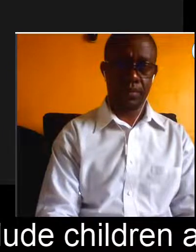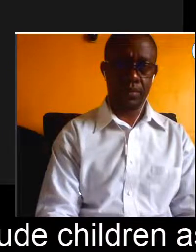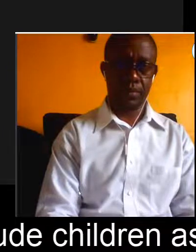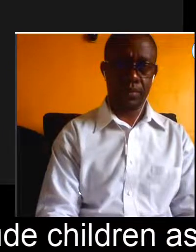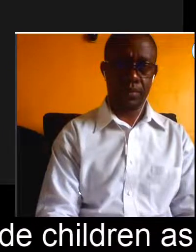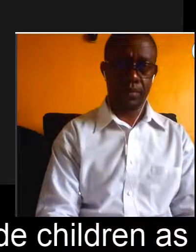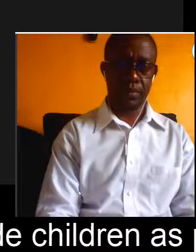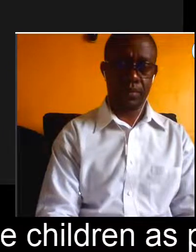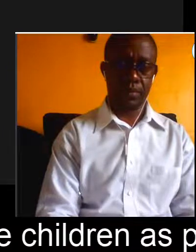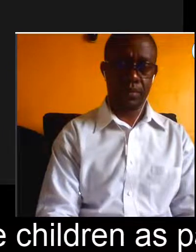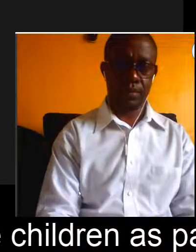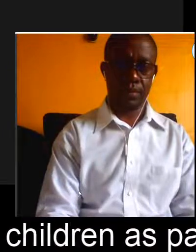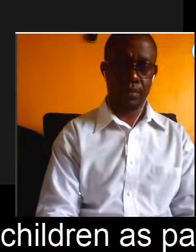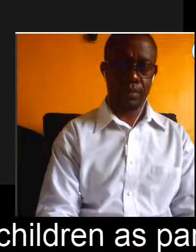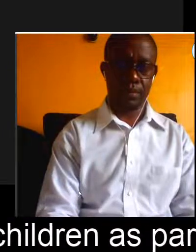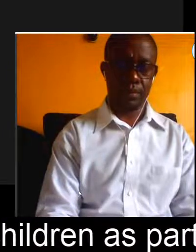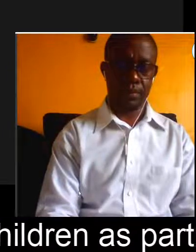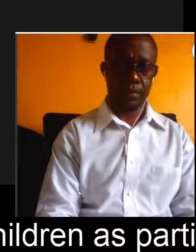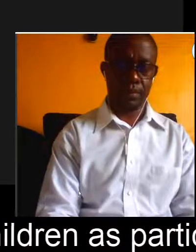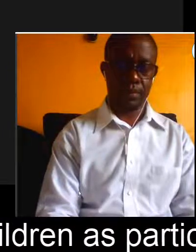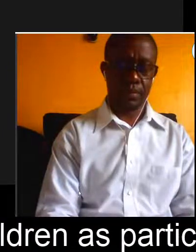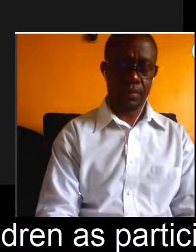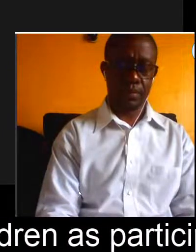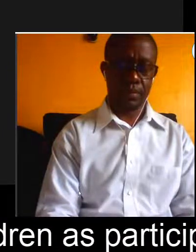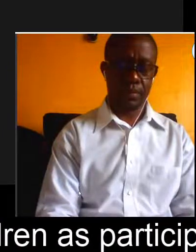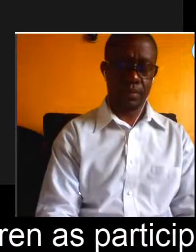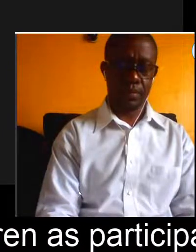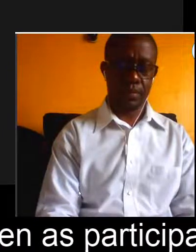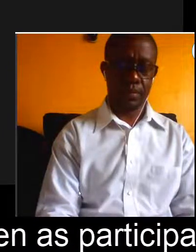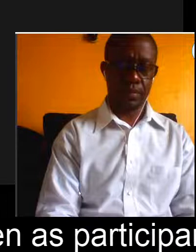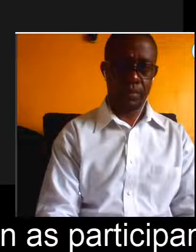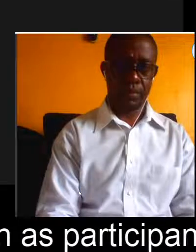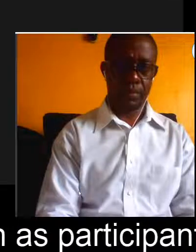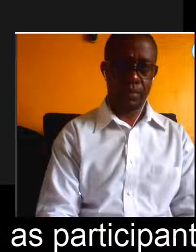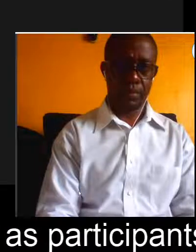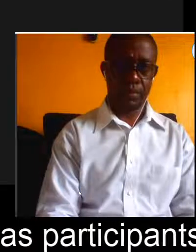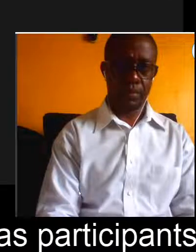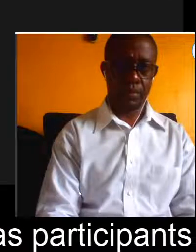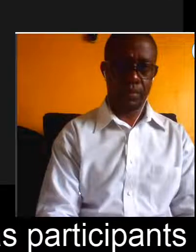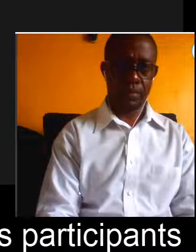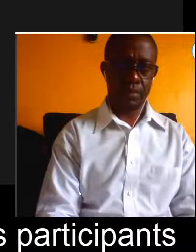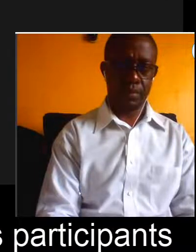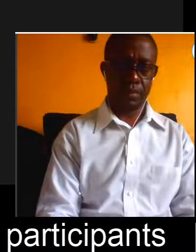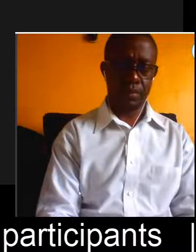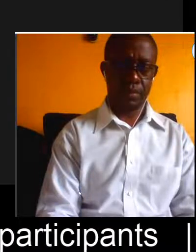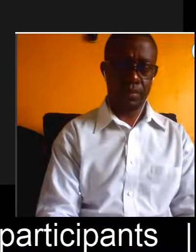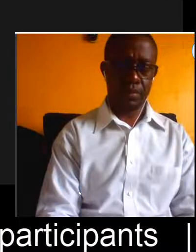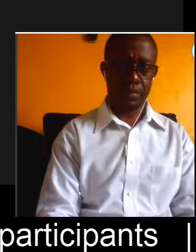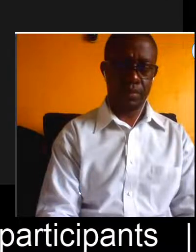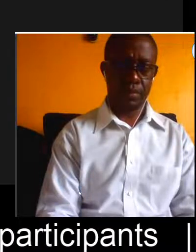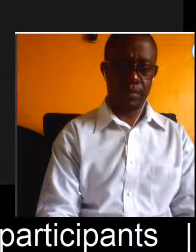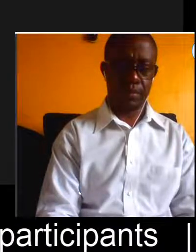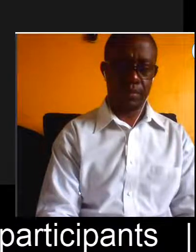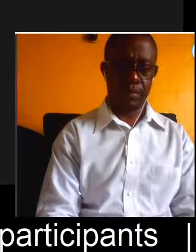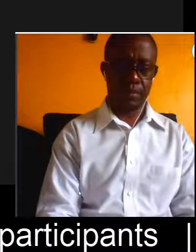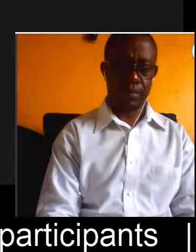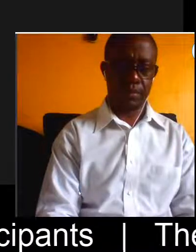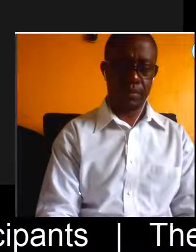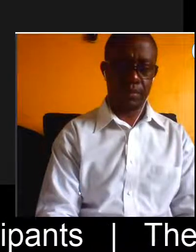que pour l'accouchement, jusqu'à même le cas des césariennes. Hello. Hello.